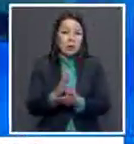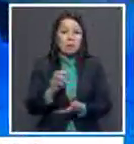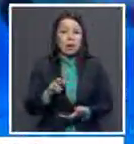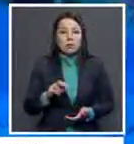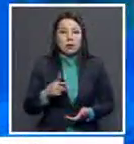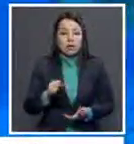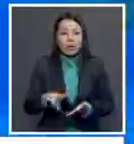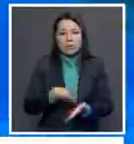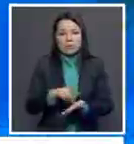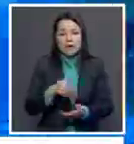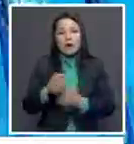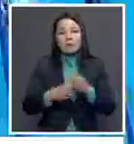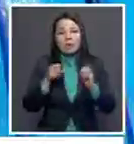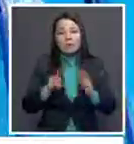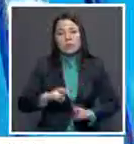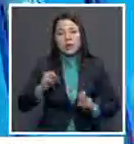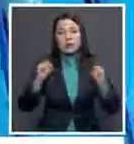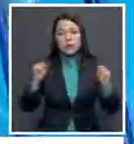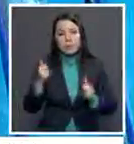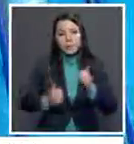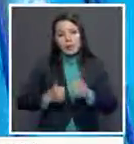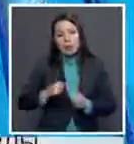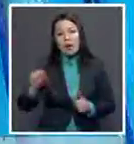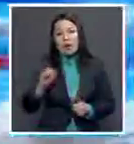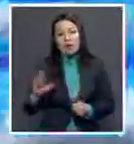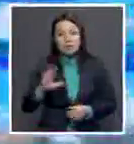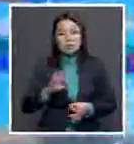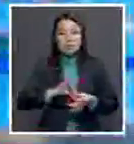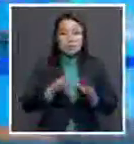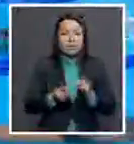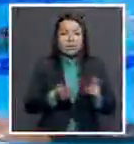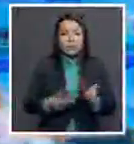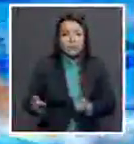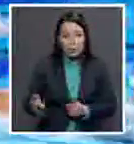өтіп жатқан халықаралық сайыста біздің елдің спортшылары алдағы Азия чемпионатына